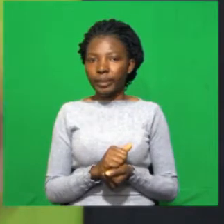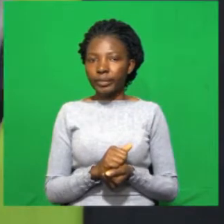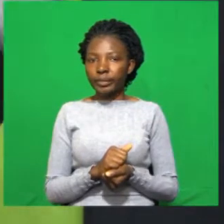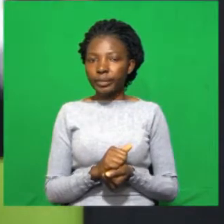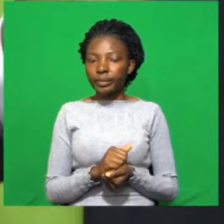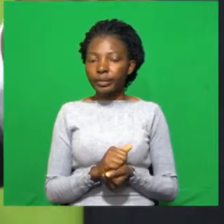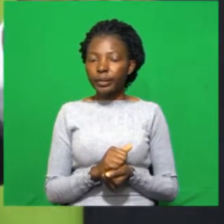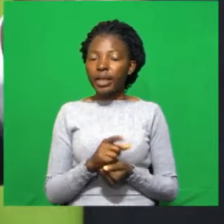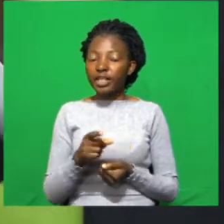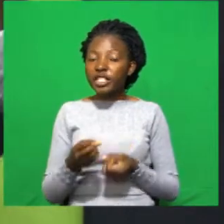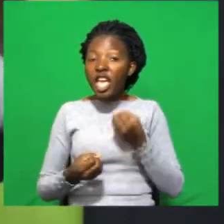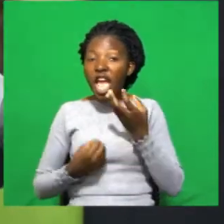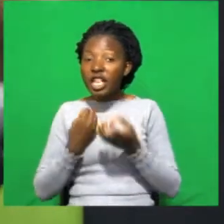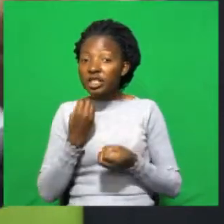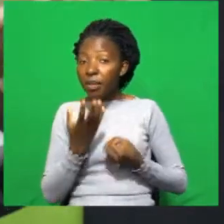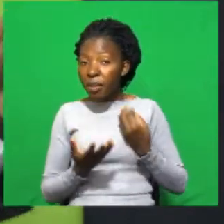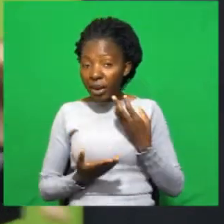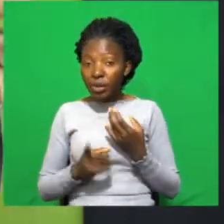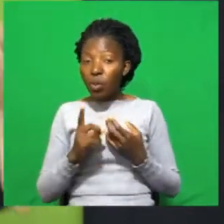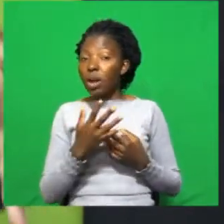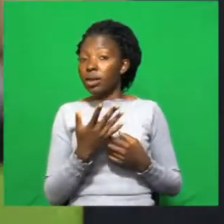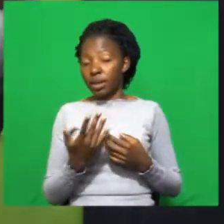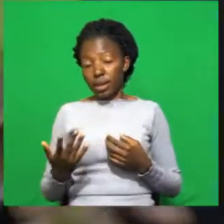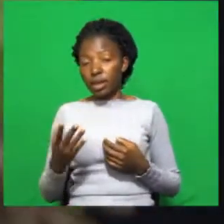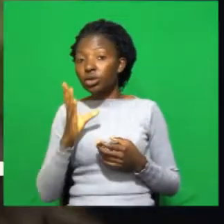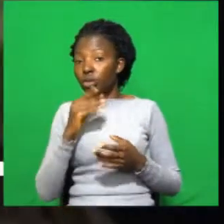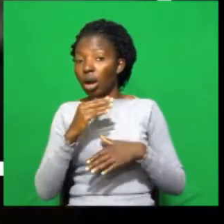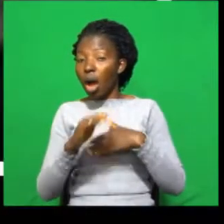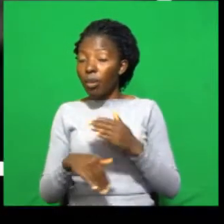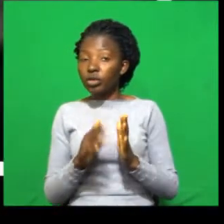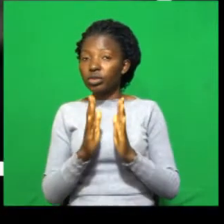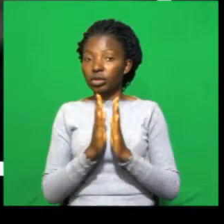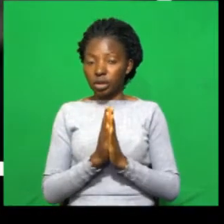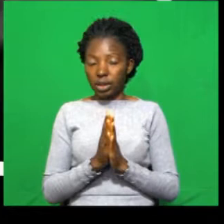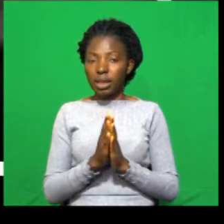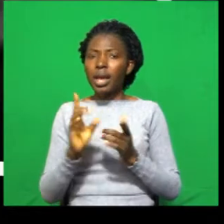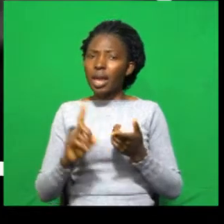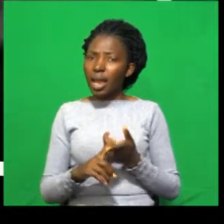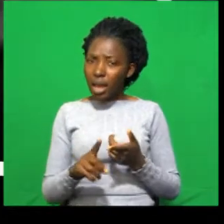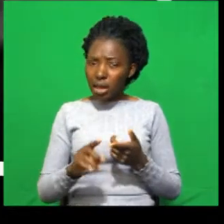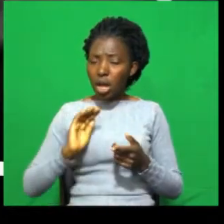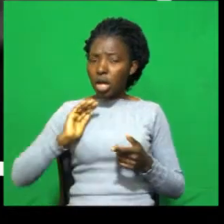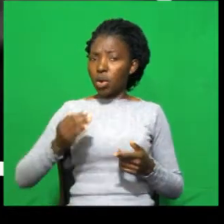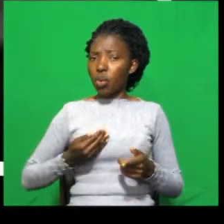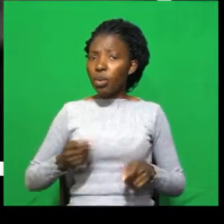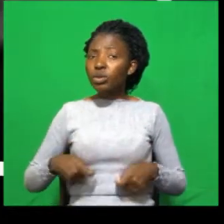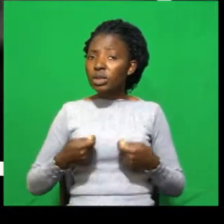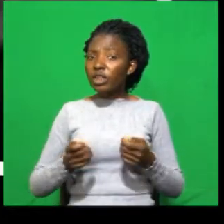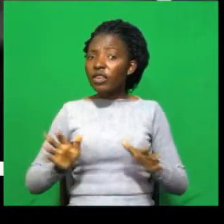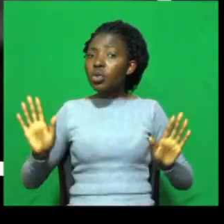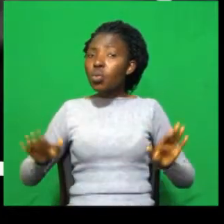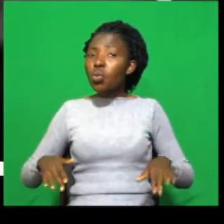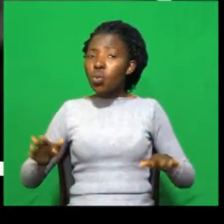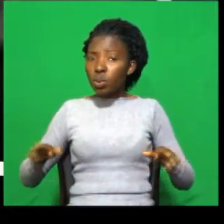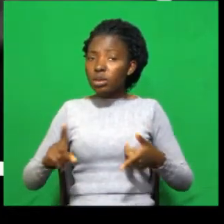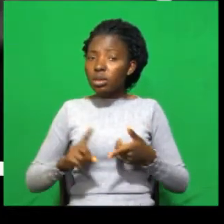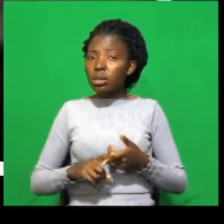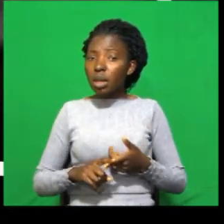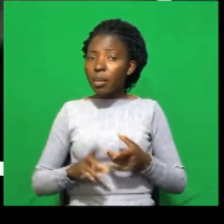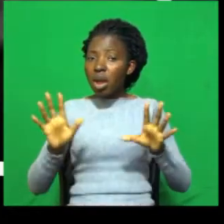ya6 kungotsanangura semuchinhu chiri kutaurwa pamusoro pechechi. Ipapo mukadzi akapiwa mapapiro maviri egondo